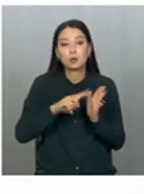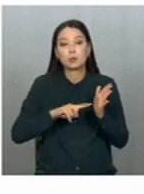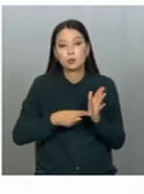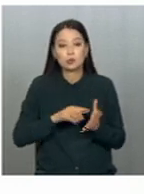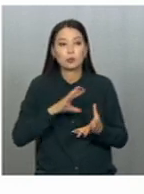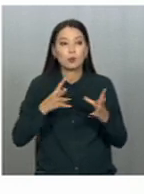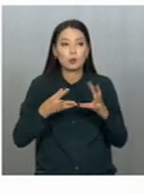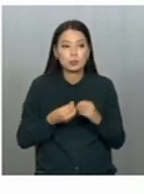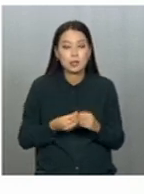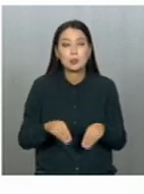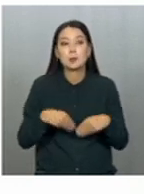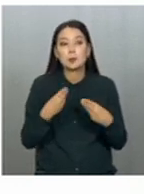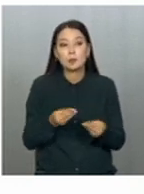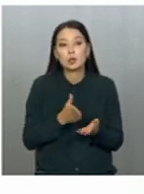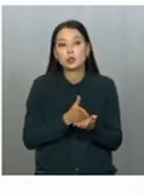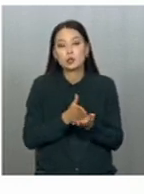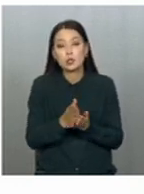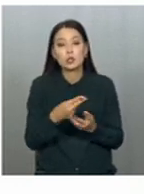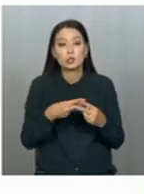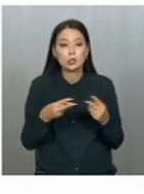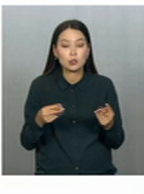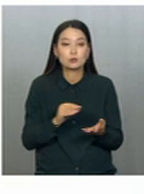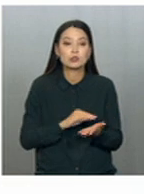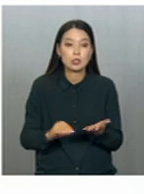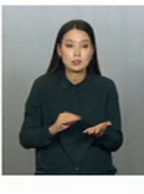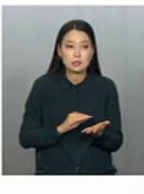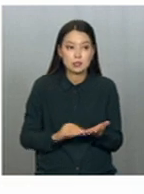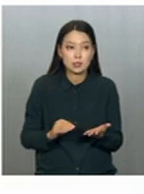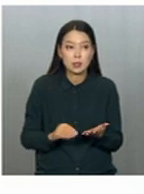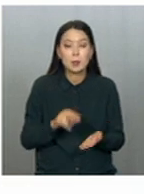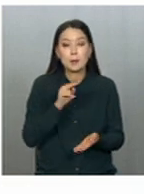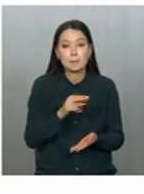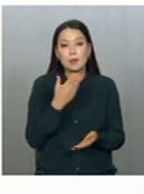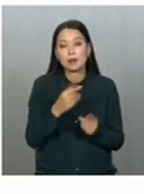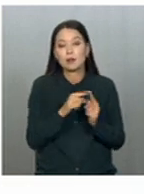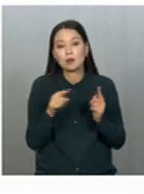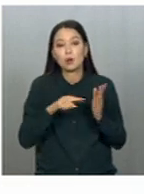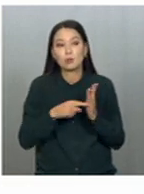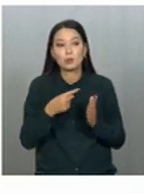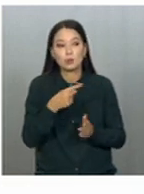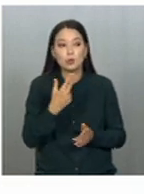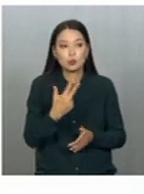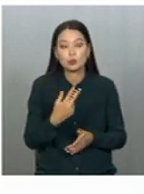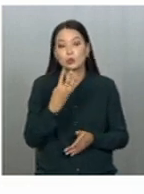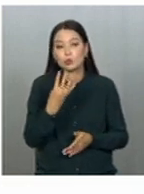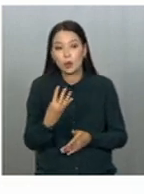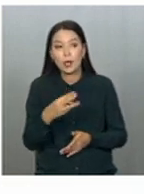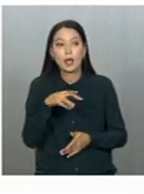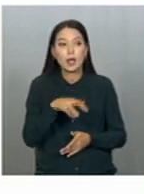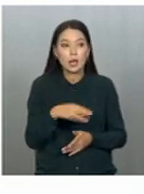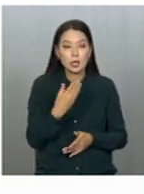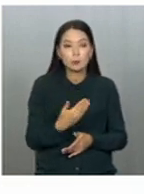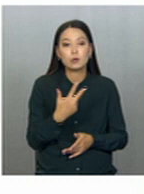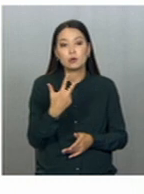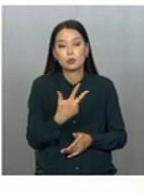бойынша берілген түзудің теңдеуін жазыңыз дейді. P векторының координаттары минус 3-те 4, M0